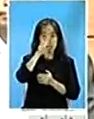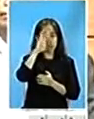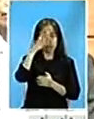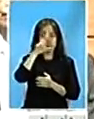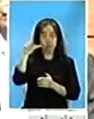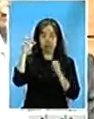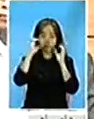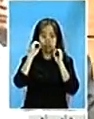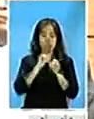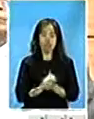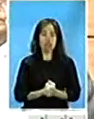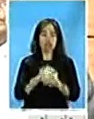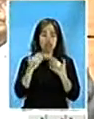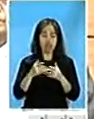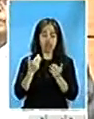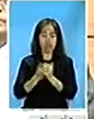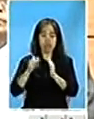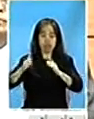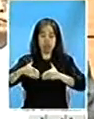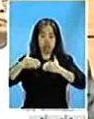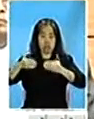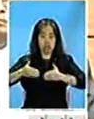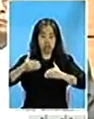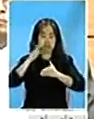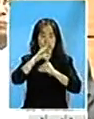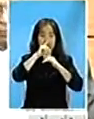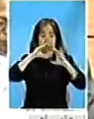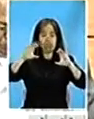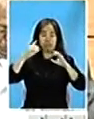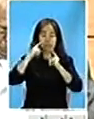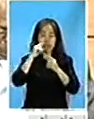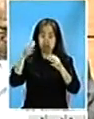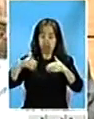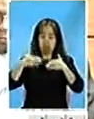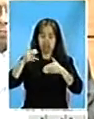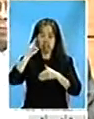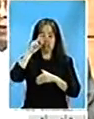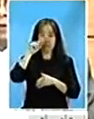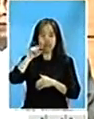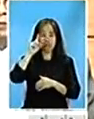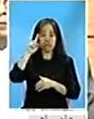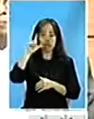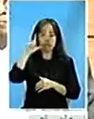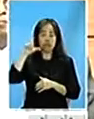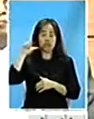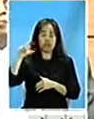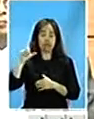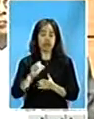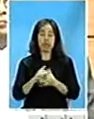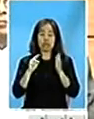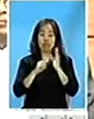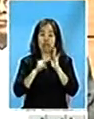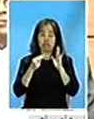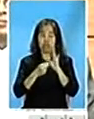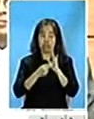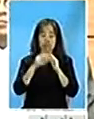เนี่ยรายได้ตามประมาณการของทางรัฐบาลมีอยู่เพียง 2.1 ล้านล้านบาทความหมายก็คื